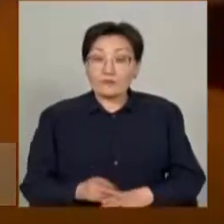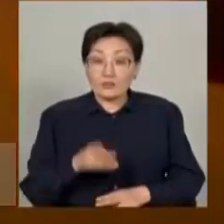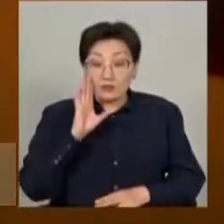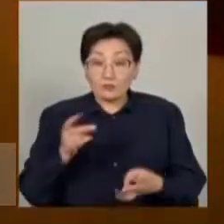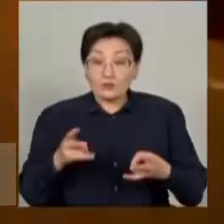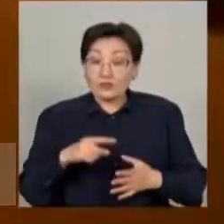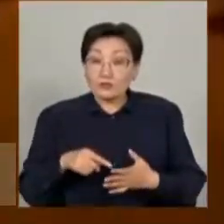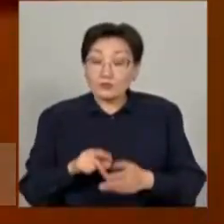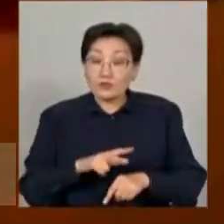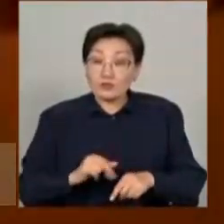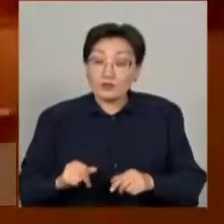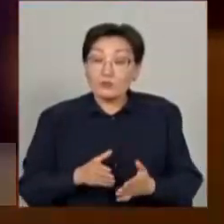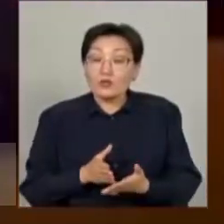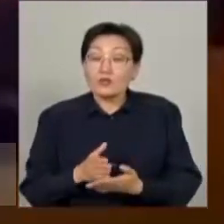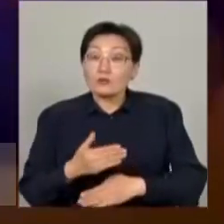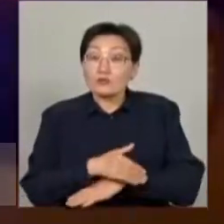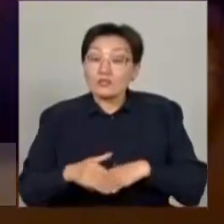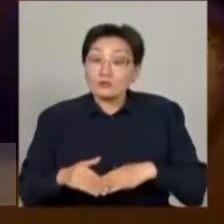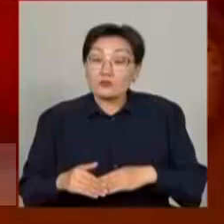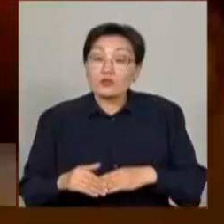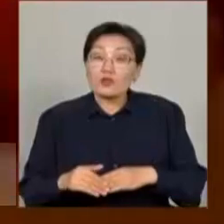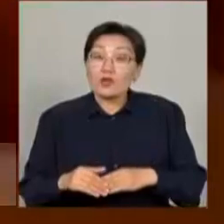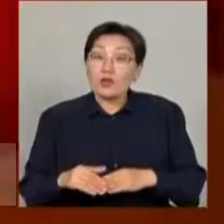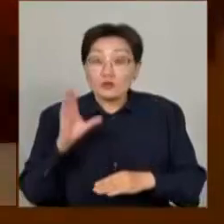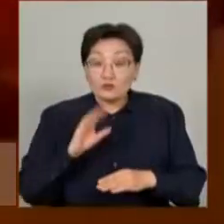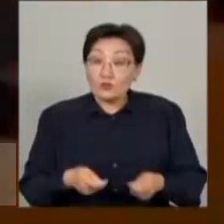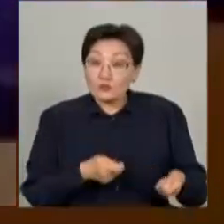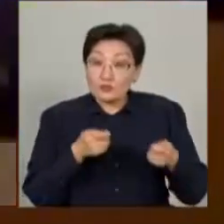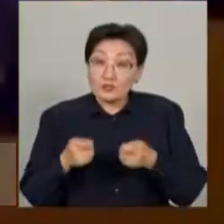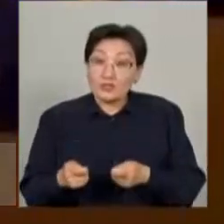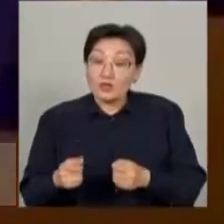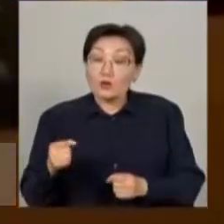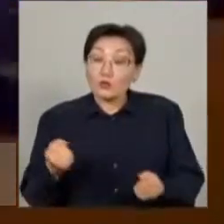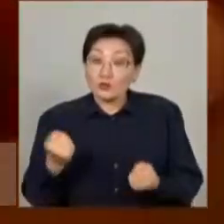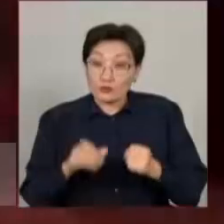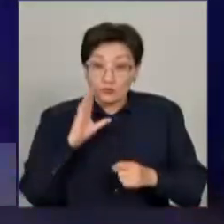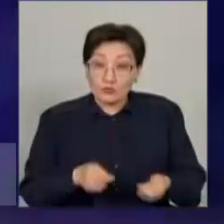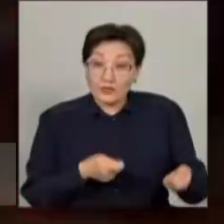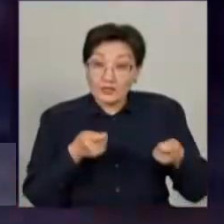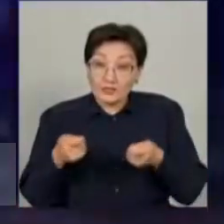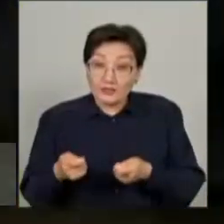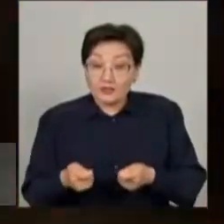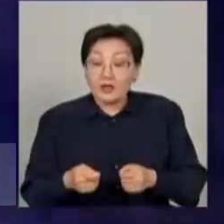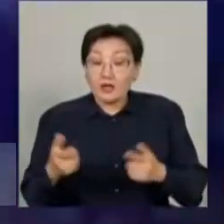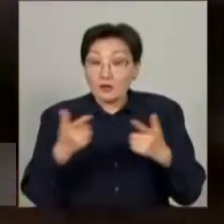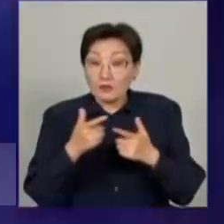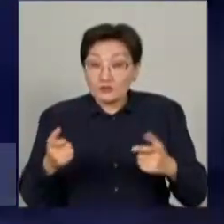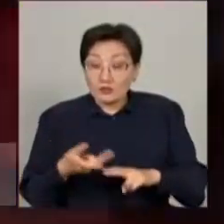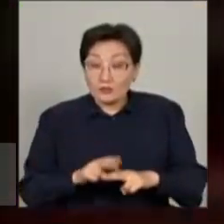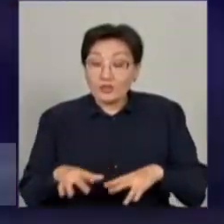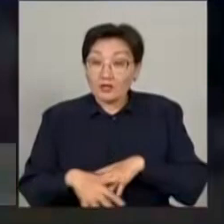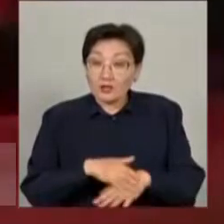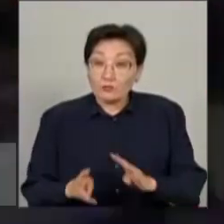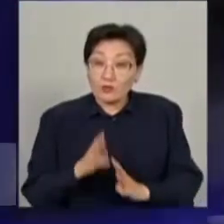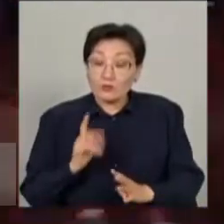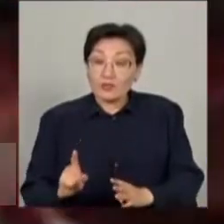Қалада полиция көше аралап тұрғындарға су таситын көліктің су әкелгенін хабарлап жүр. Мұны ести сала жұрт жапа тармағай қолдарын адыстарын алып ұзын сонар